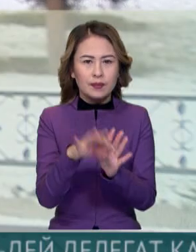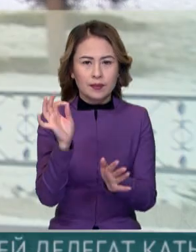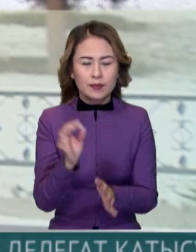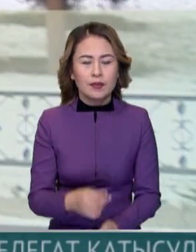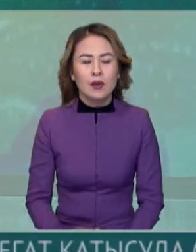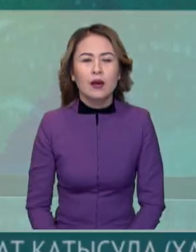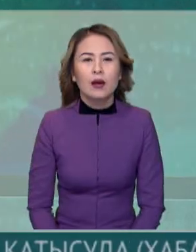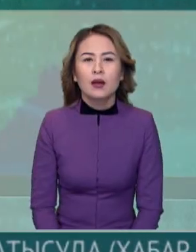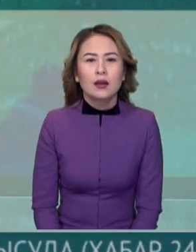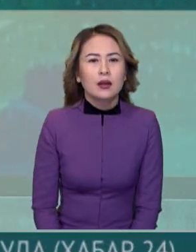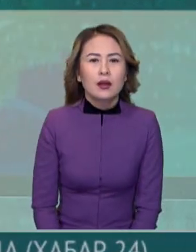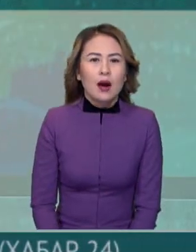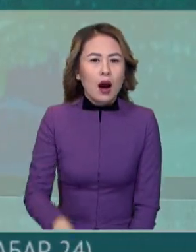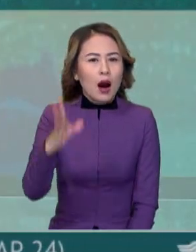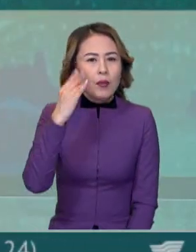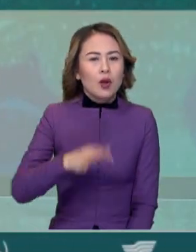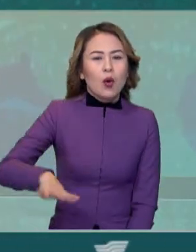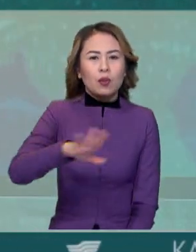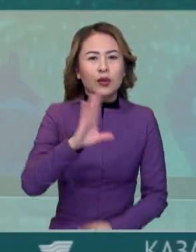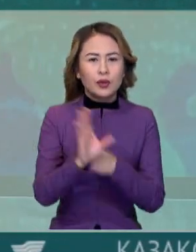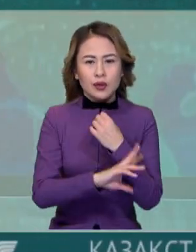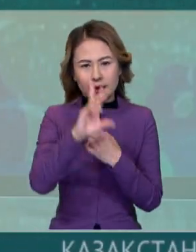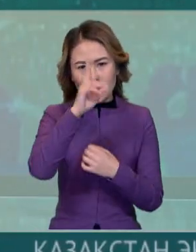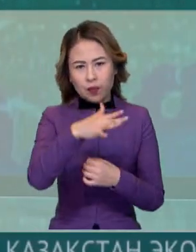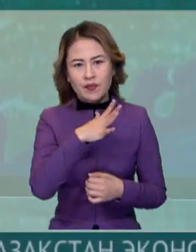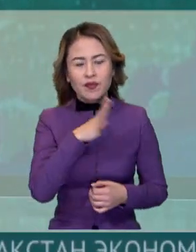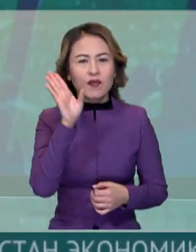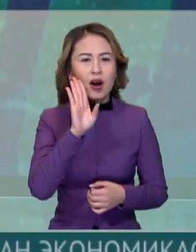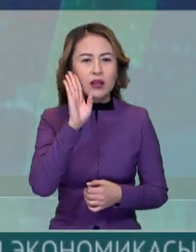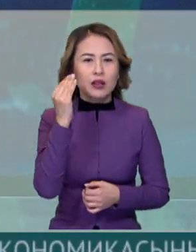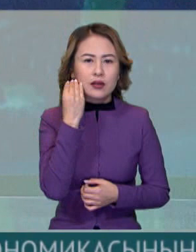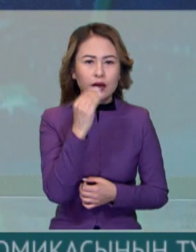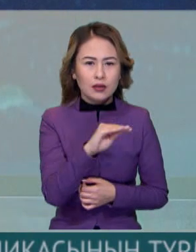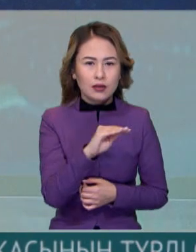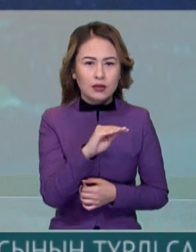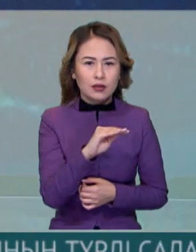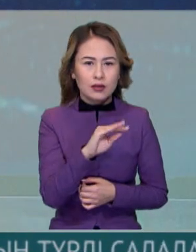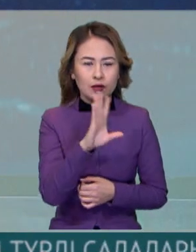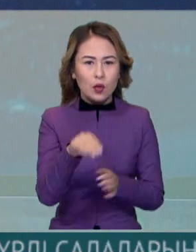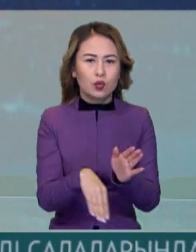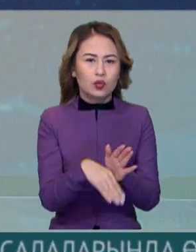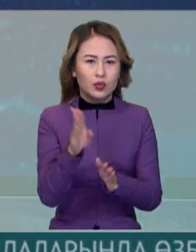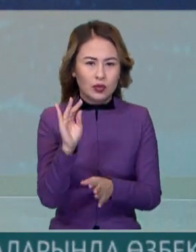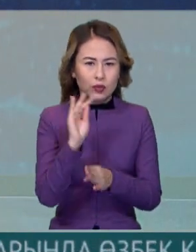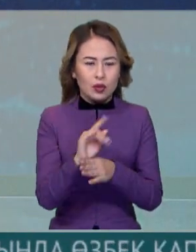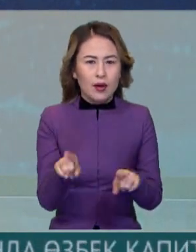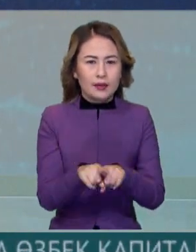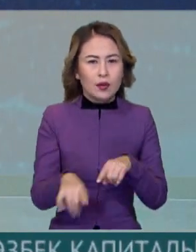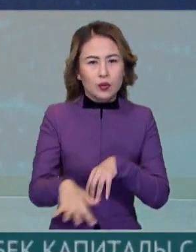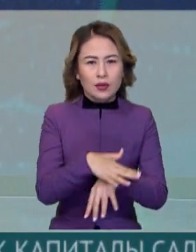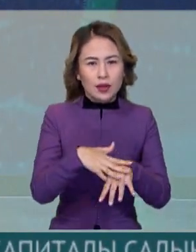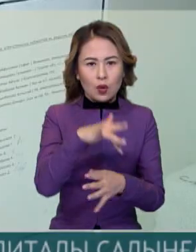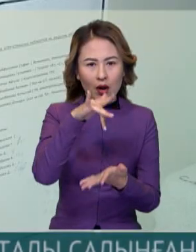жүр. Алматы облысында соңғы 3 жылда ауызсудың сапасы айтарлықтай жақсарды. Сарапшылар мұны